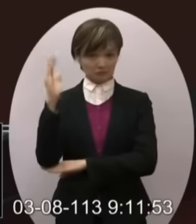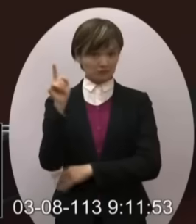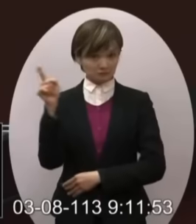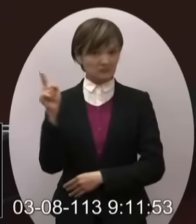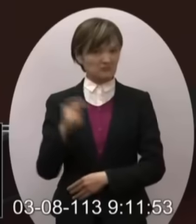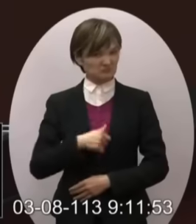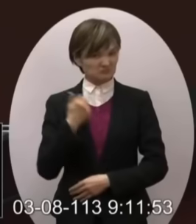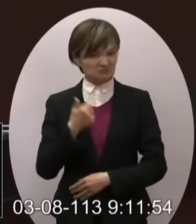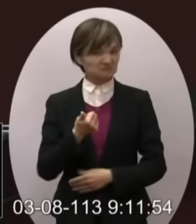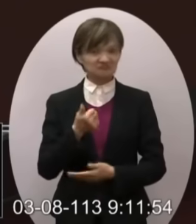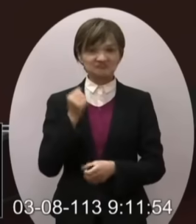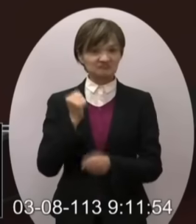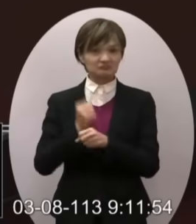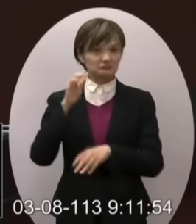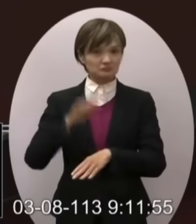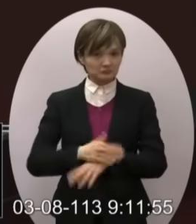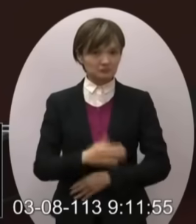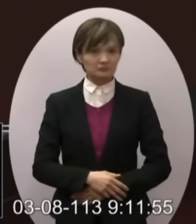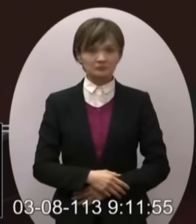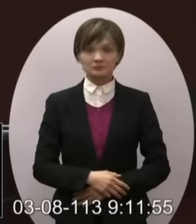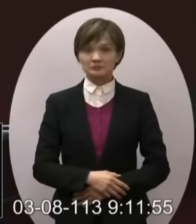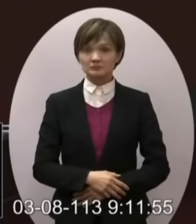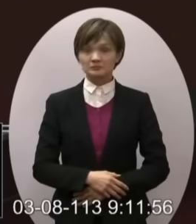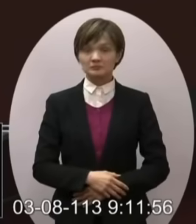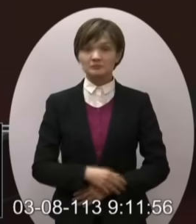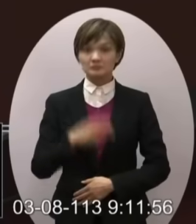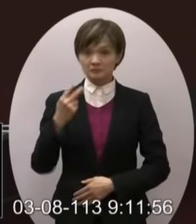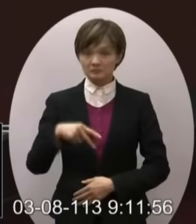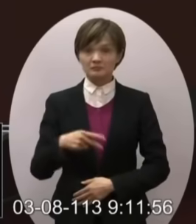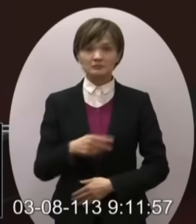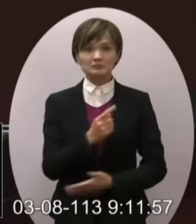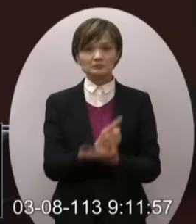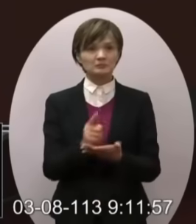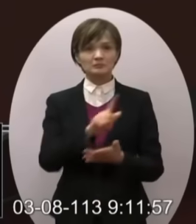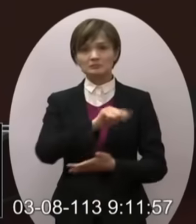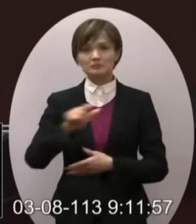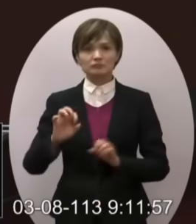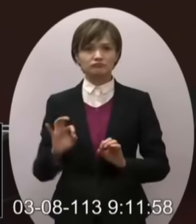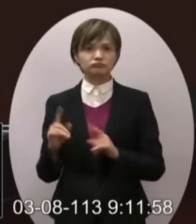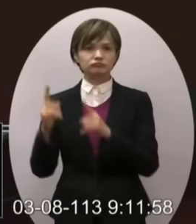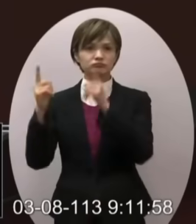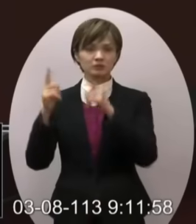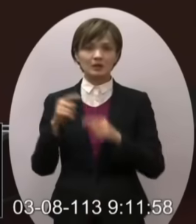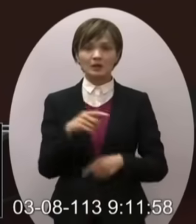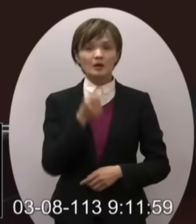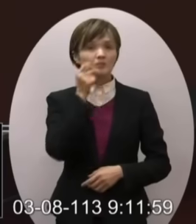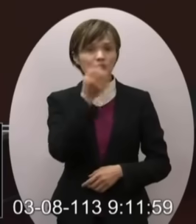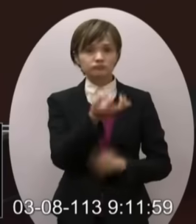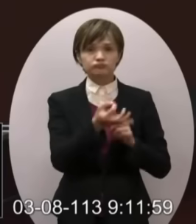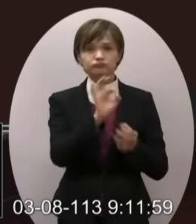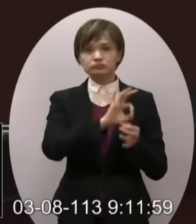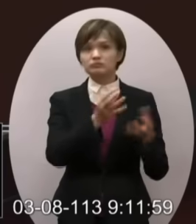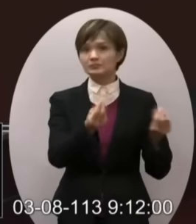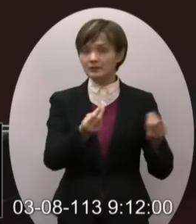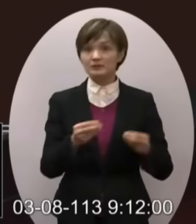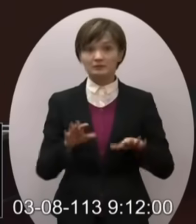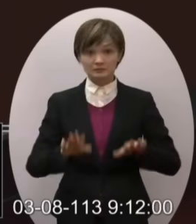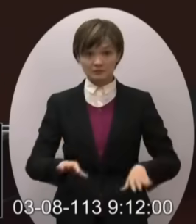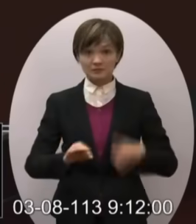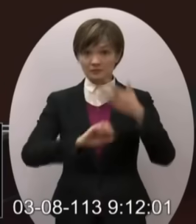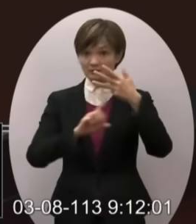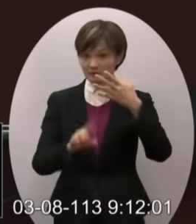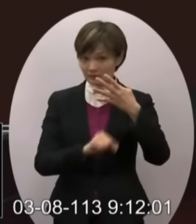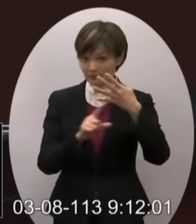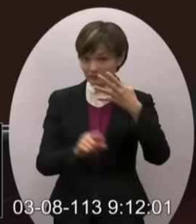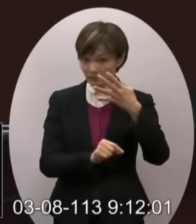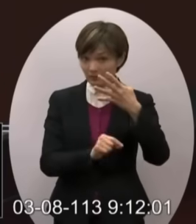螺丝松了。再者，另外一个部分，万物皆涨，唯有薪水不涨。尤其是现在4月蠢蠢欲动的